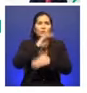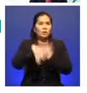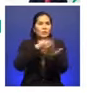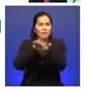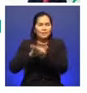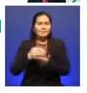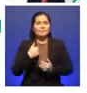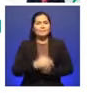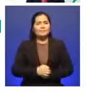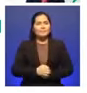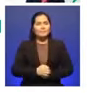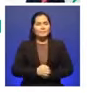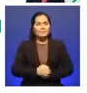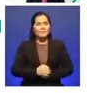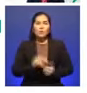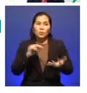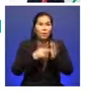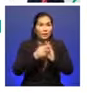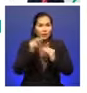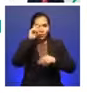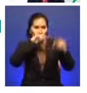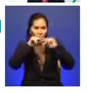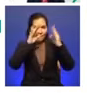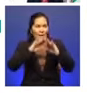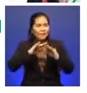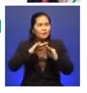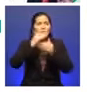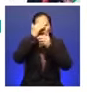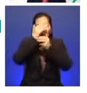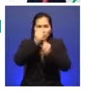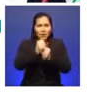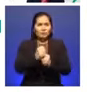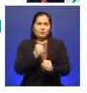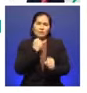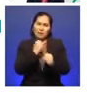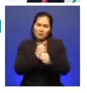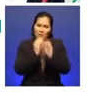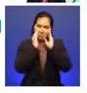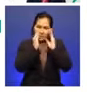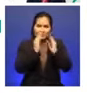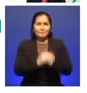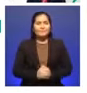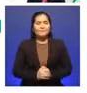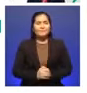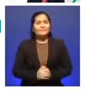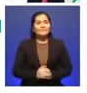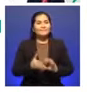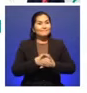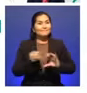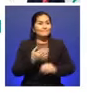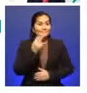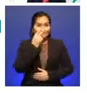ล่านี้แสดงให้เห็นว่าเขามีความใส่ใจในการแปรงฟันในการทำงานนะคะขอสไลด์ต่อไปเล